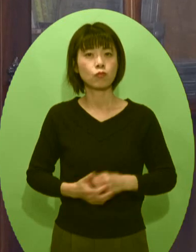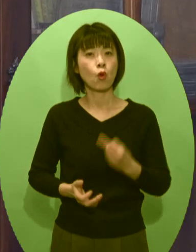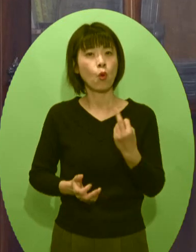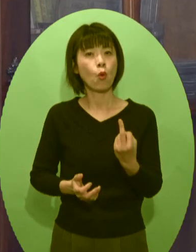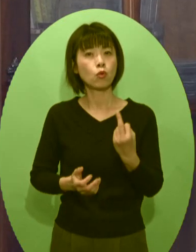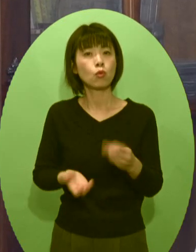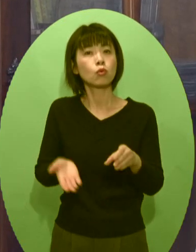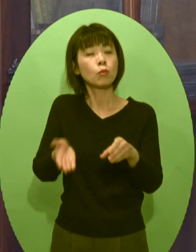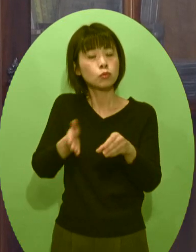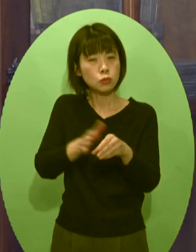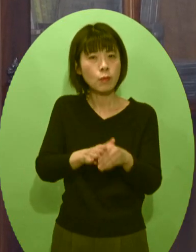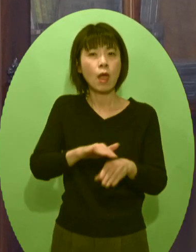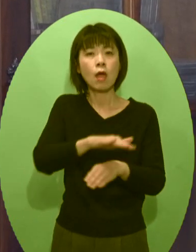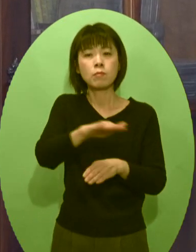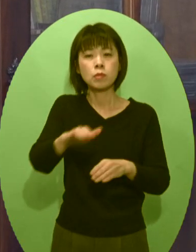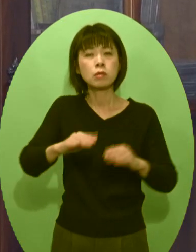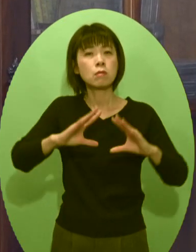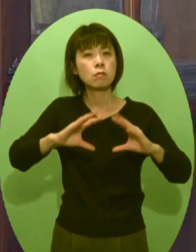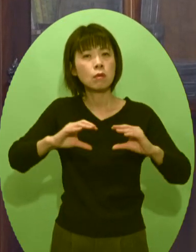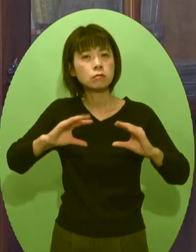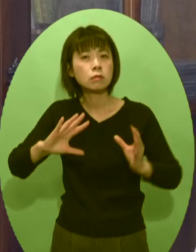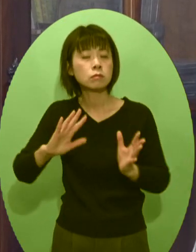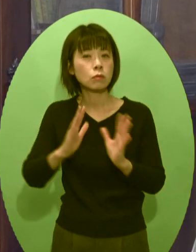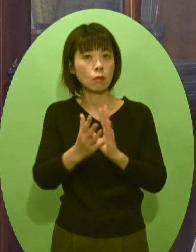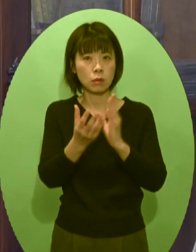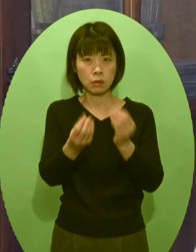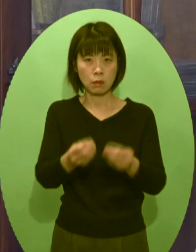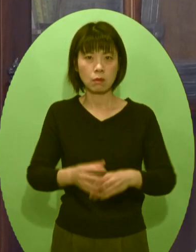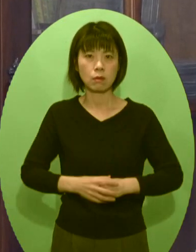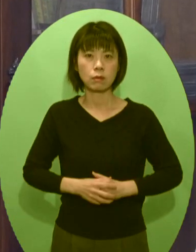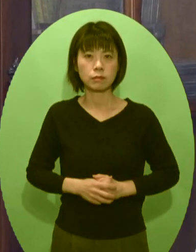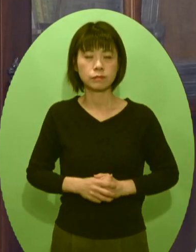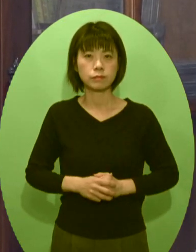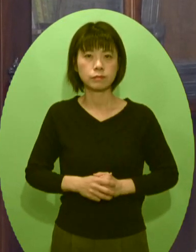ど、弟も含めてみんな優しい人になって、